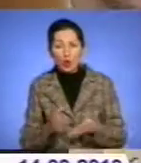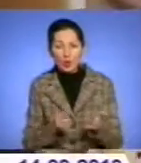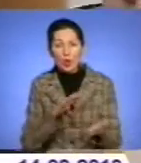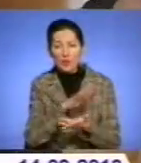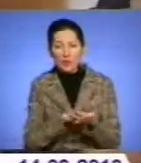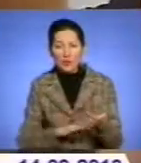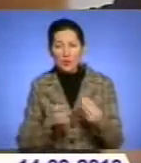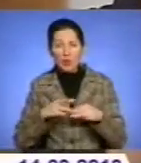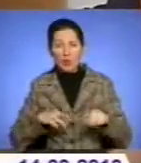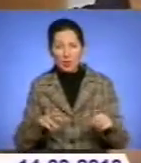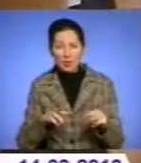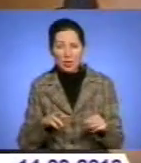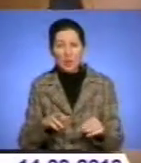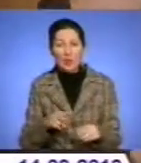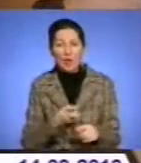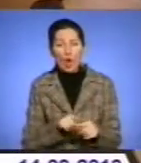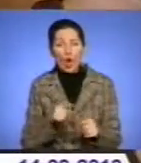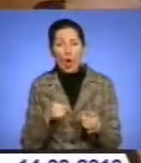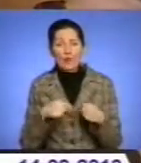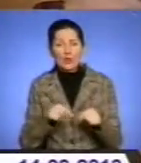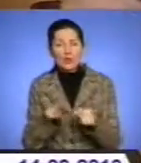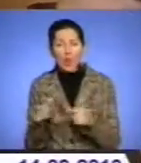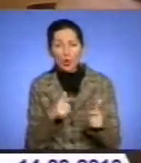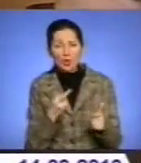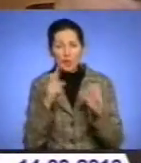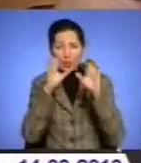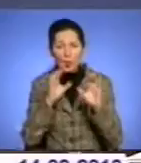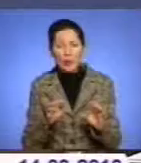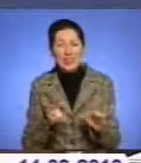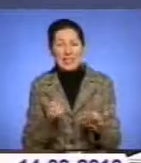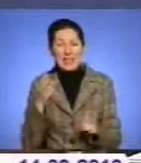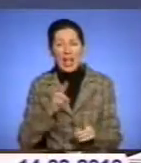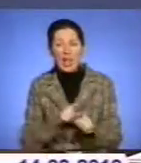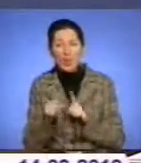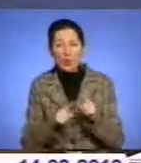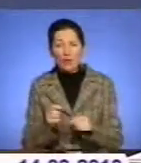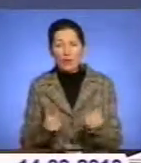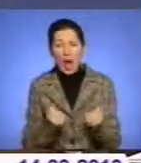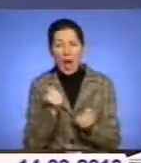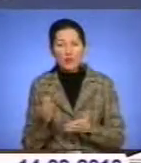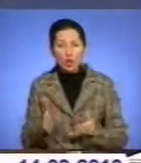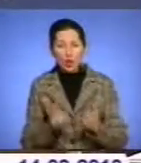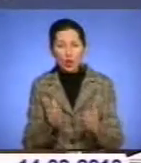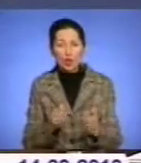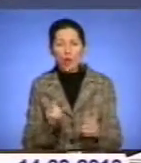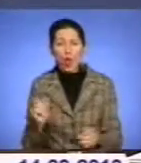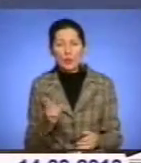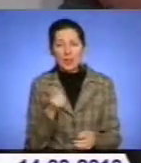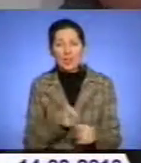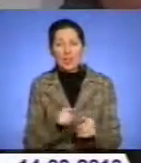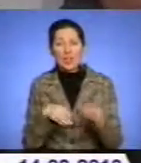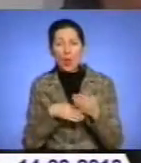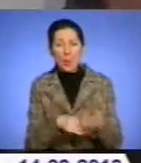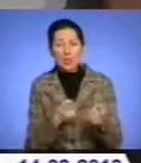все зміниться. Його відомство готує два законопроекти з реформування автодорожнього господарства. Це допоможе залучити